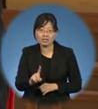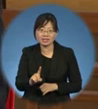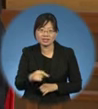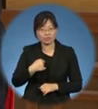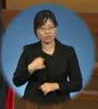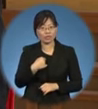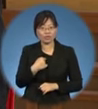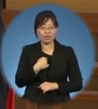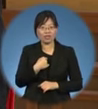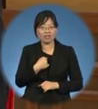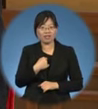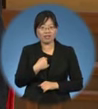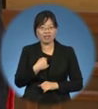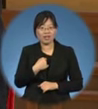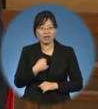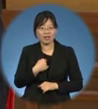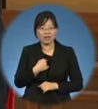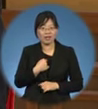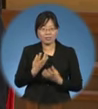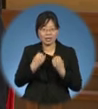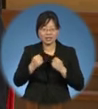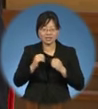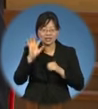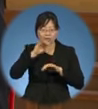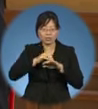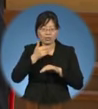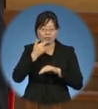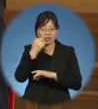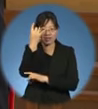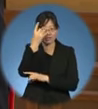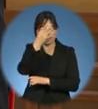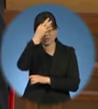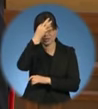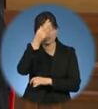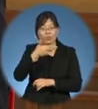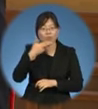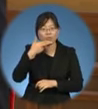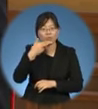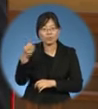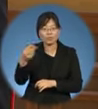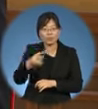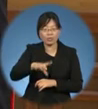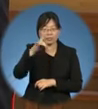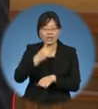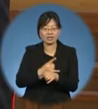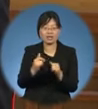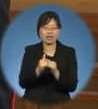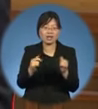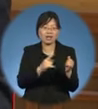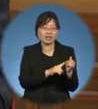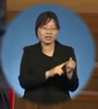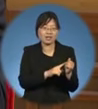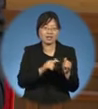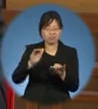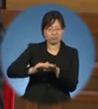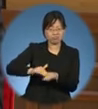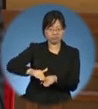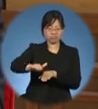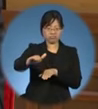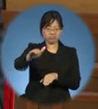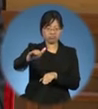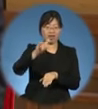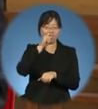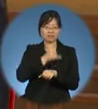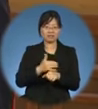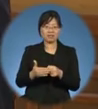제가 많이 하지 않으면은 기본기도 먼저 한 사람들한테 워낙 차이가 나는데 예,